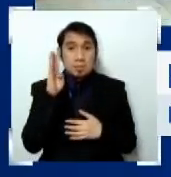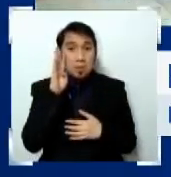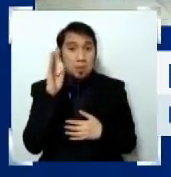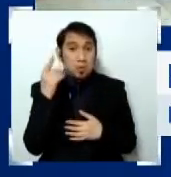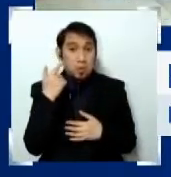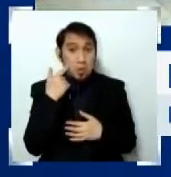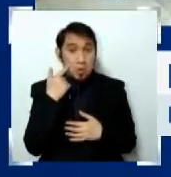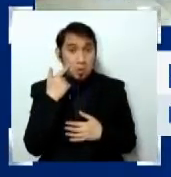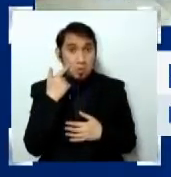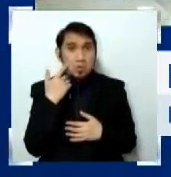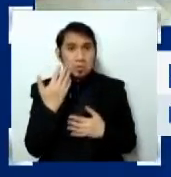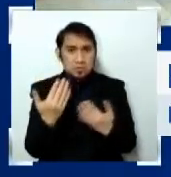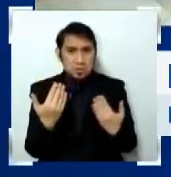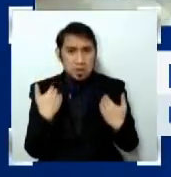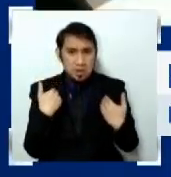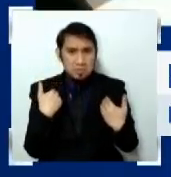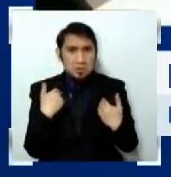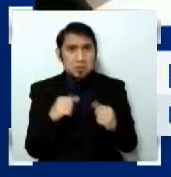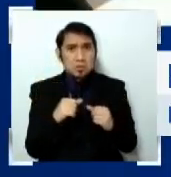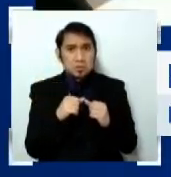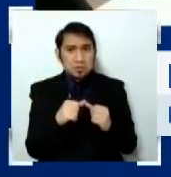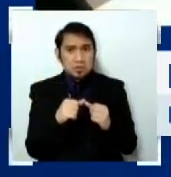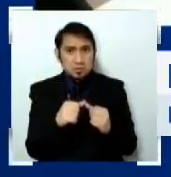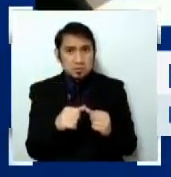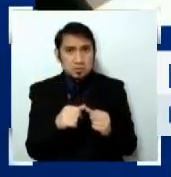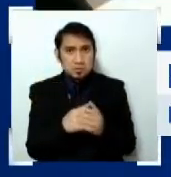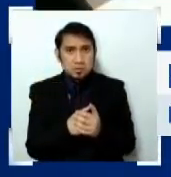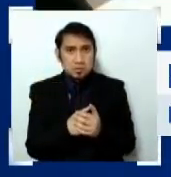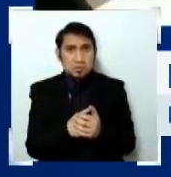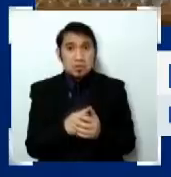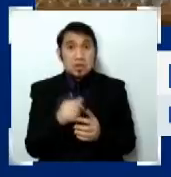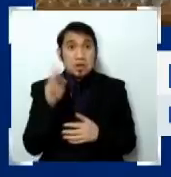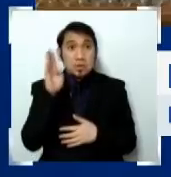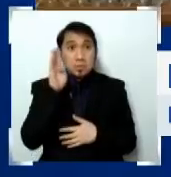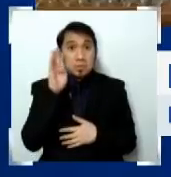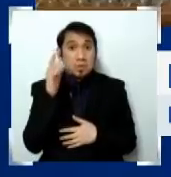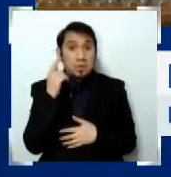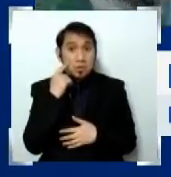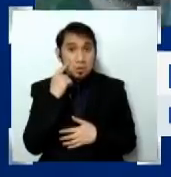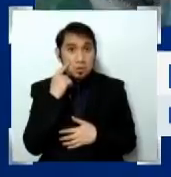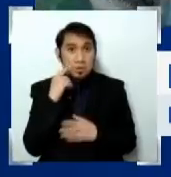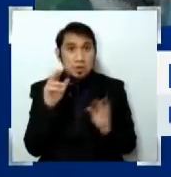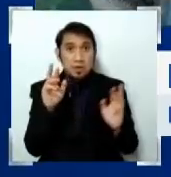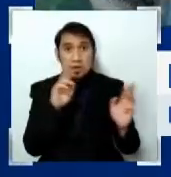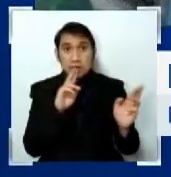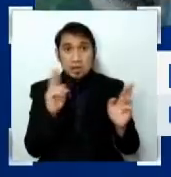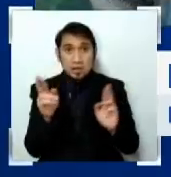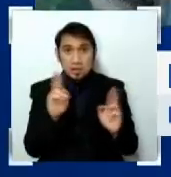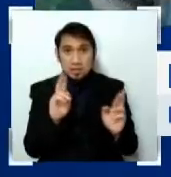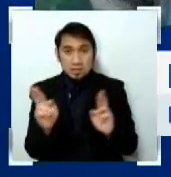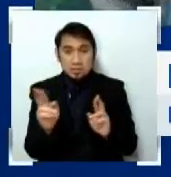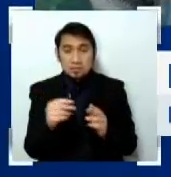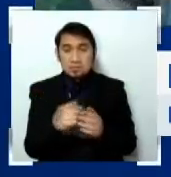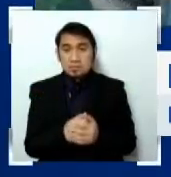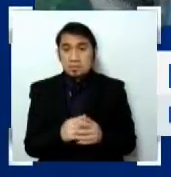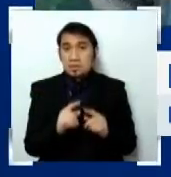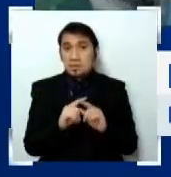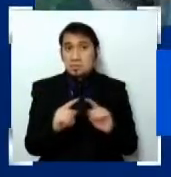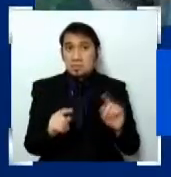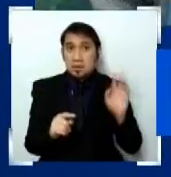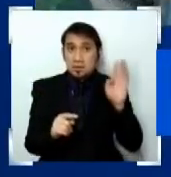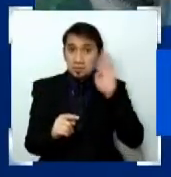na ng Administrasyong Duterte. Bongo is ready anytime. Pero si Go? Consider me